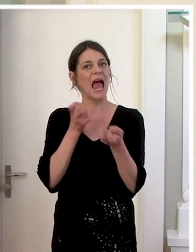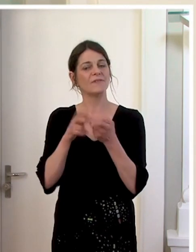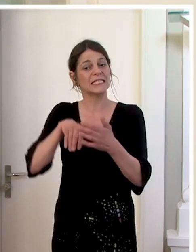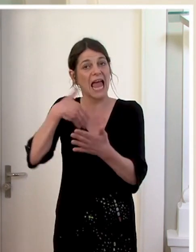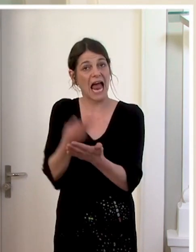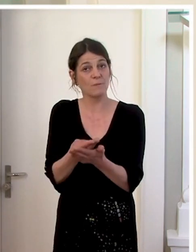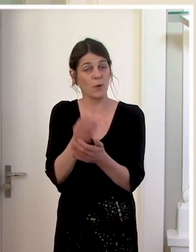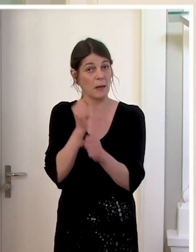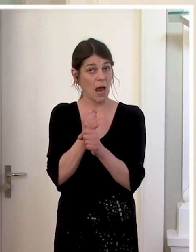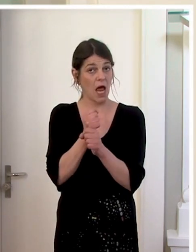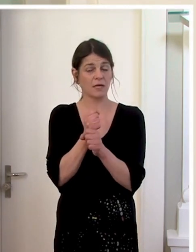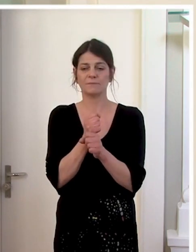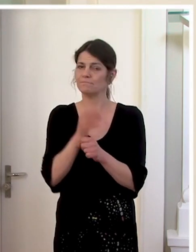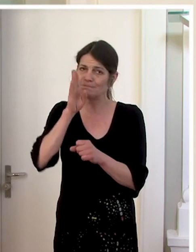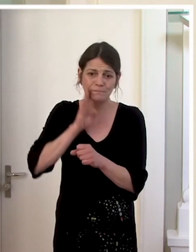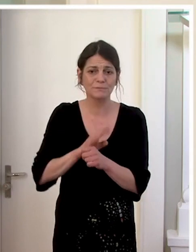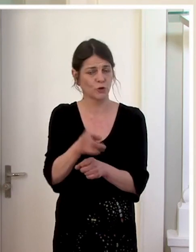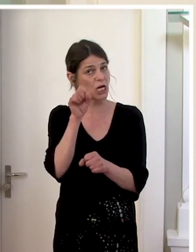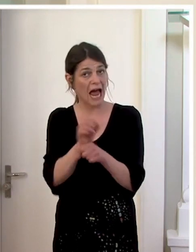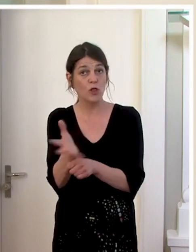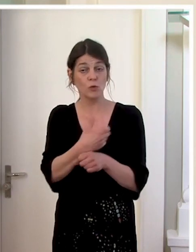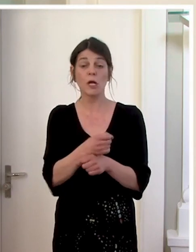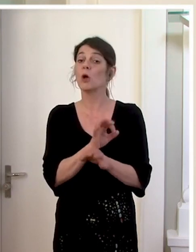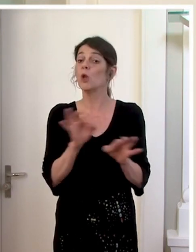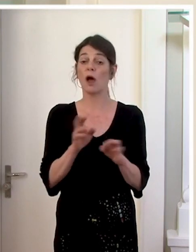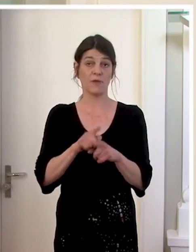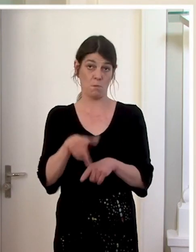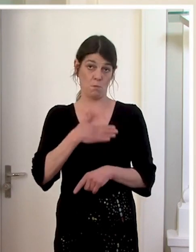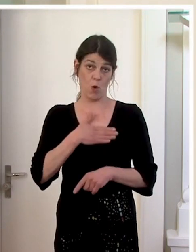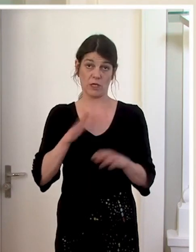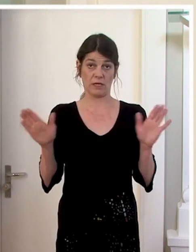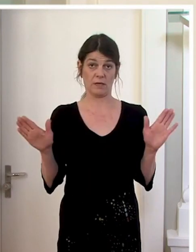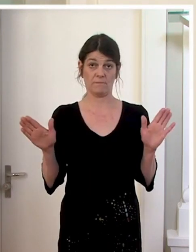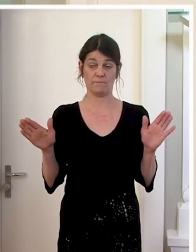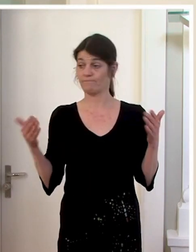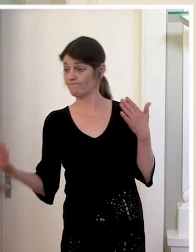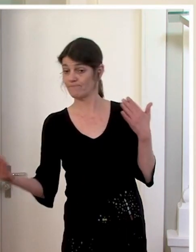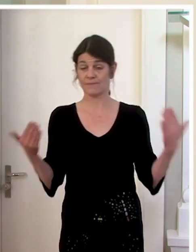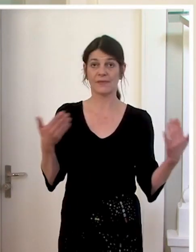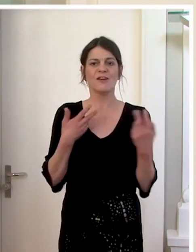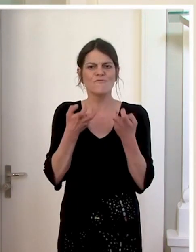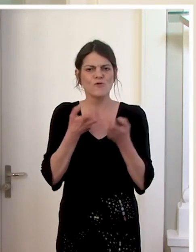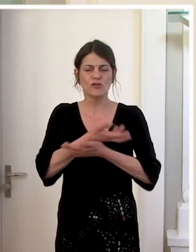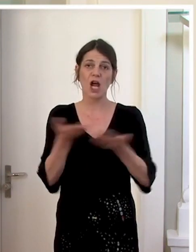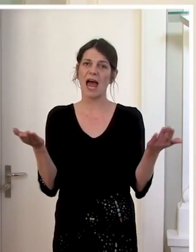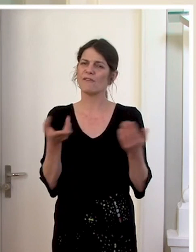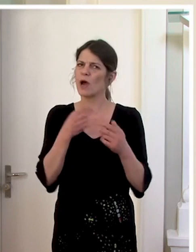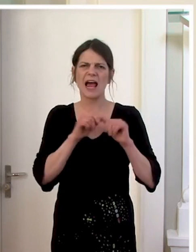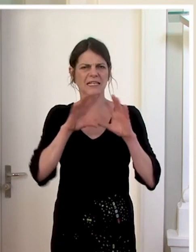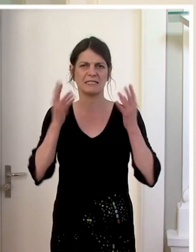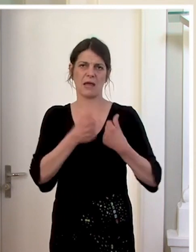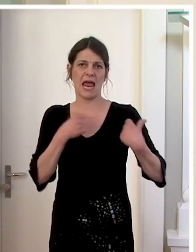geschaffen wo nutzer kann wenn es möchten lieber herr breu aber von ganzem